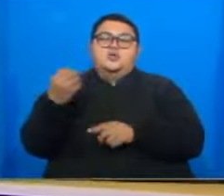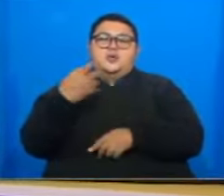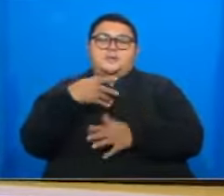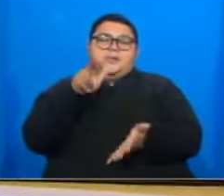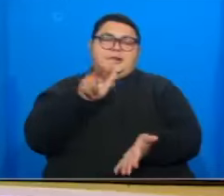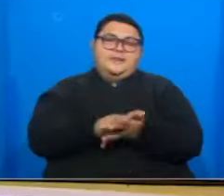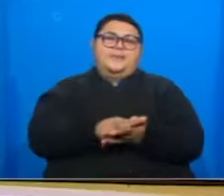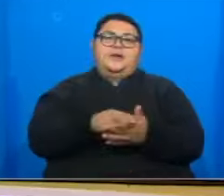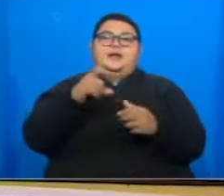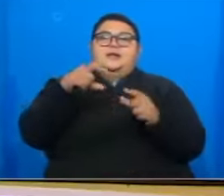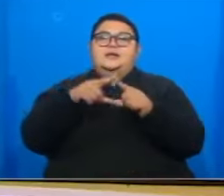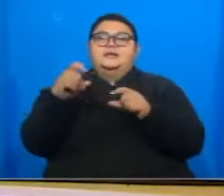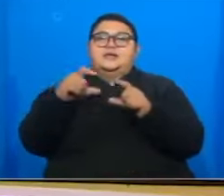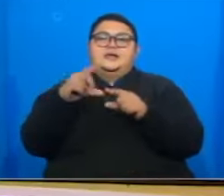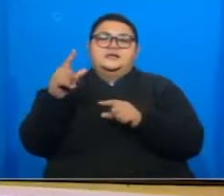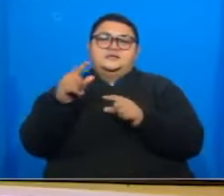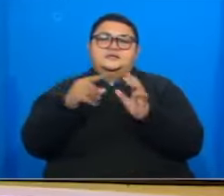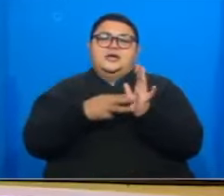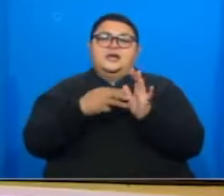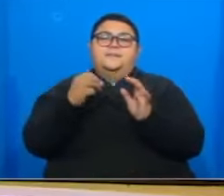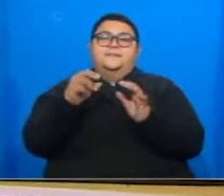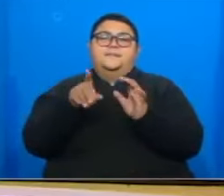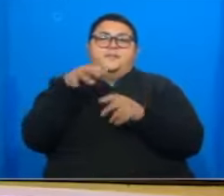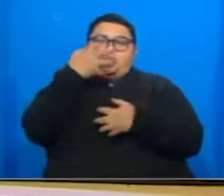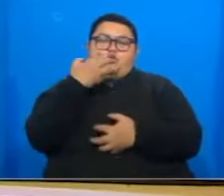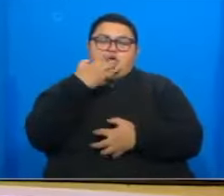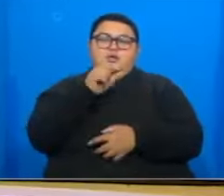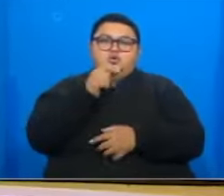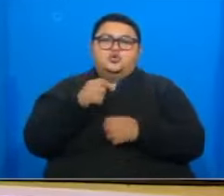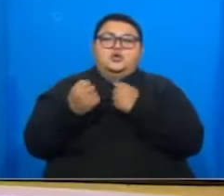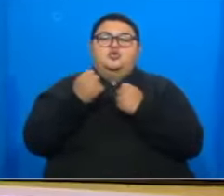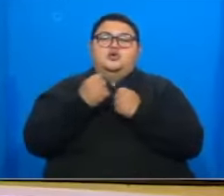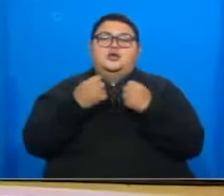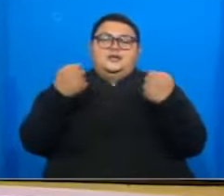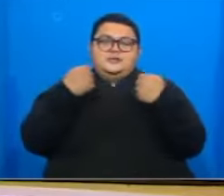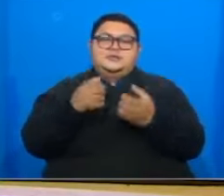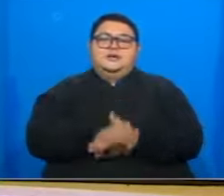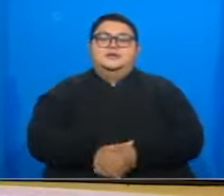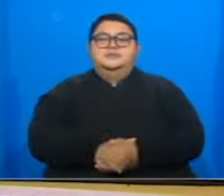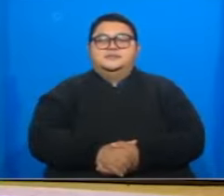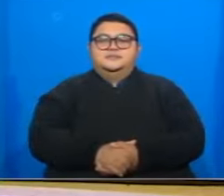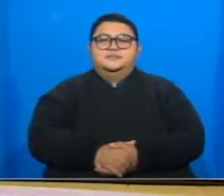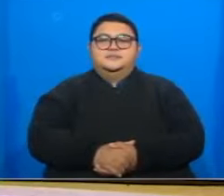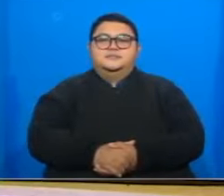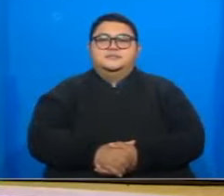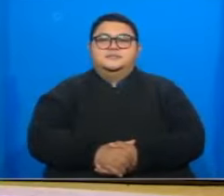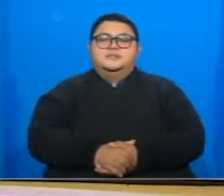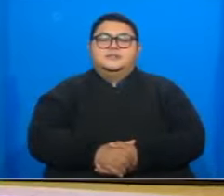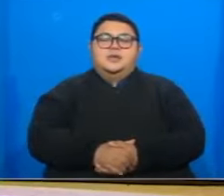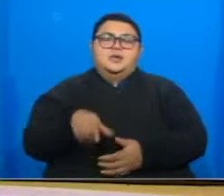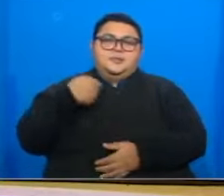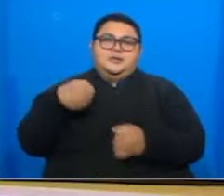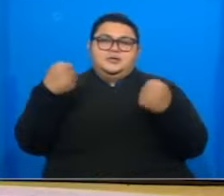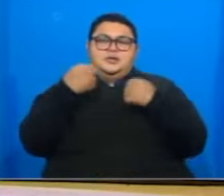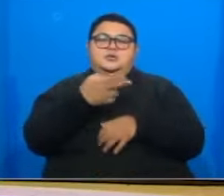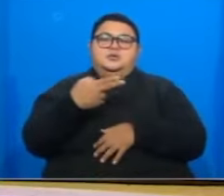menetapkan cacar monyet yang disebut Mpox sebagai darurat kesehatan masyarakat global. Sementara itu, Kementerian Kesehatan Indonesia